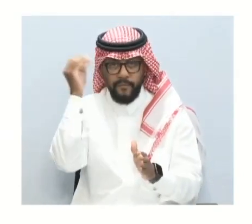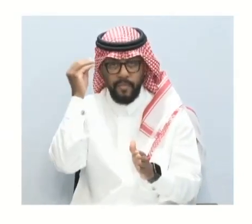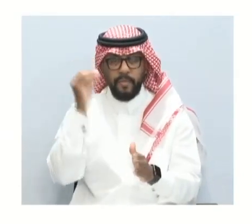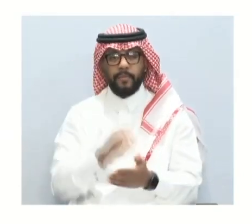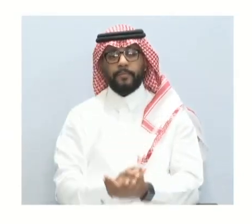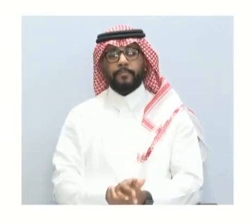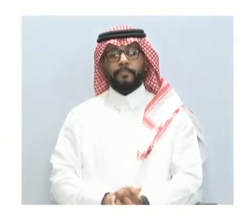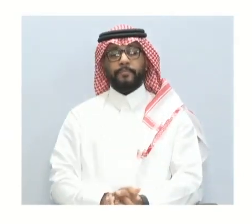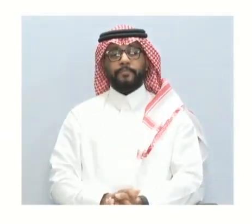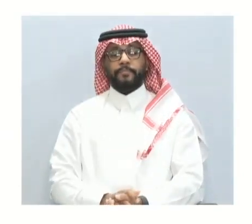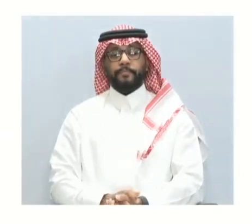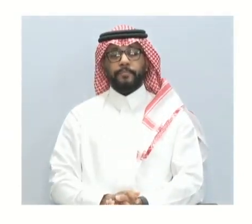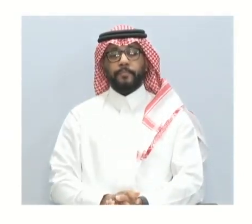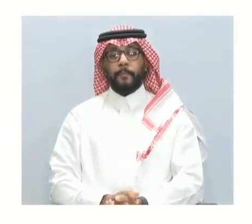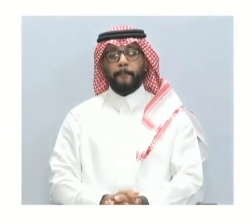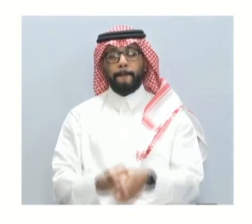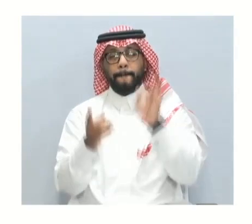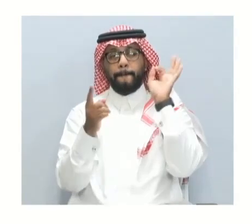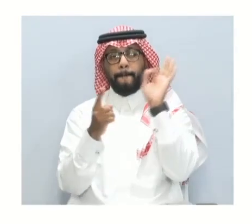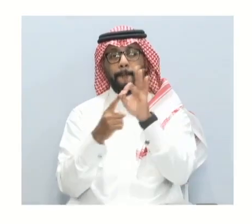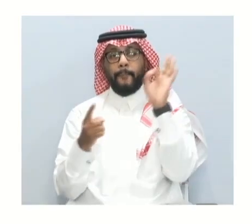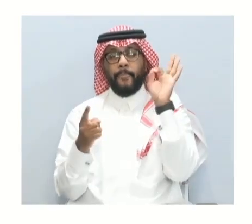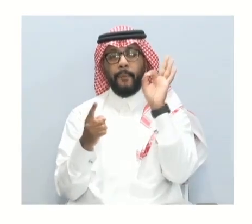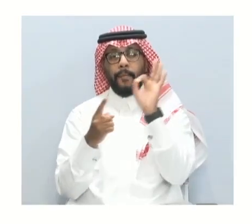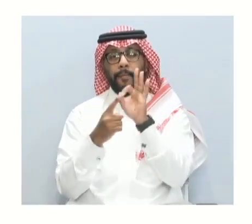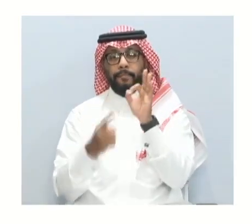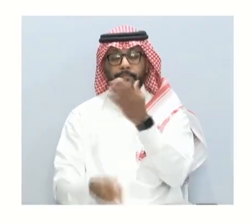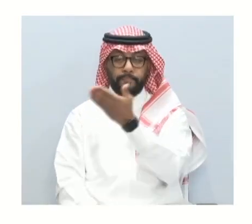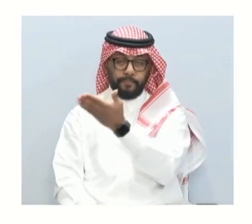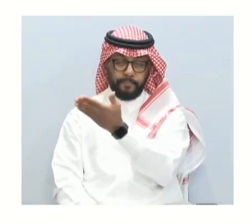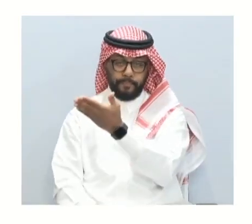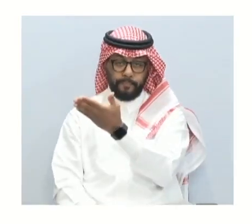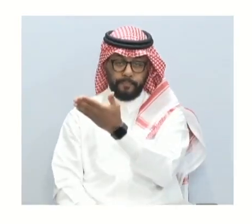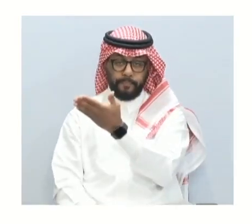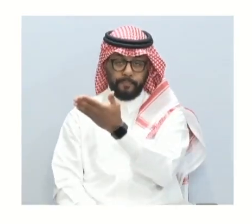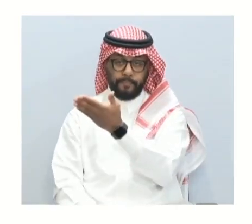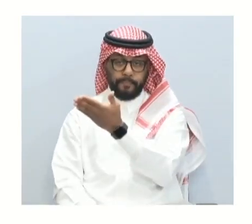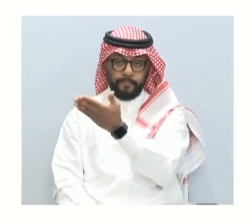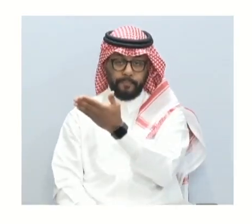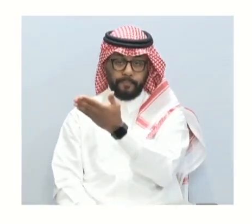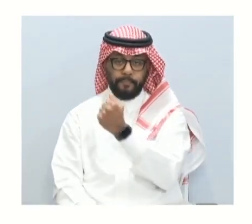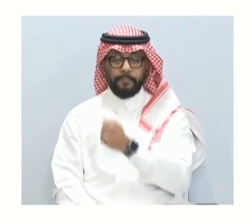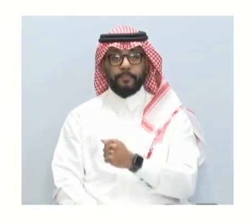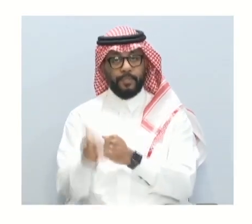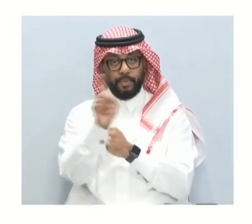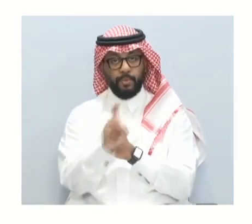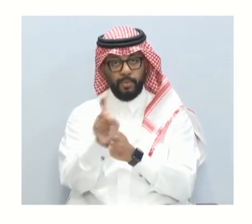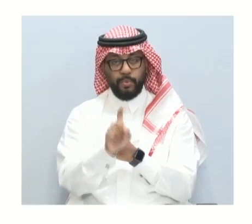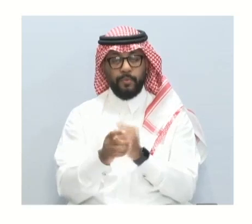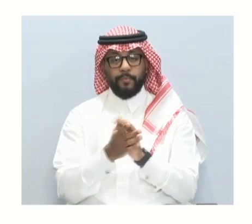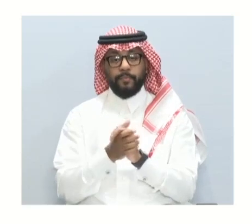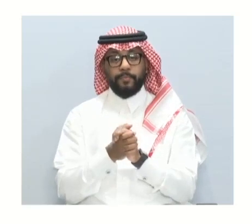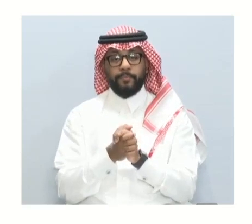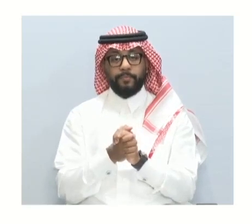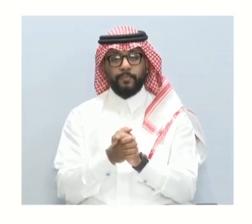العظيمه بعد ان اخذنا درسنا اخواني واخواتي نتحقق من فهمنا لهذا الدرس السؤال الاول وهي